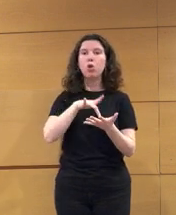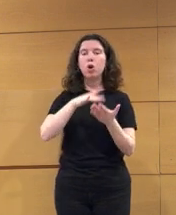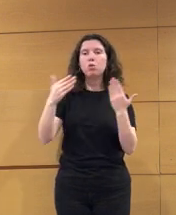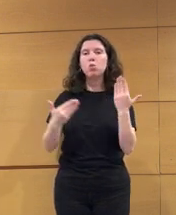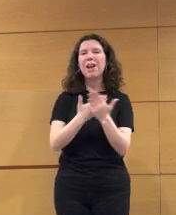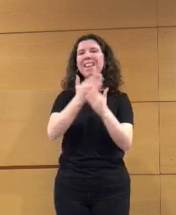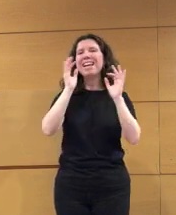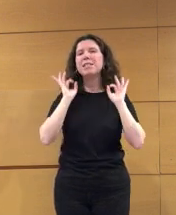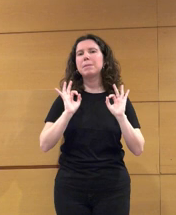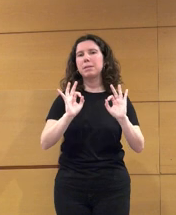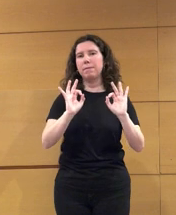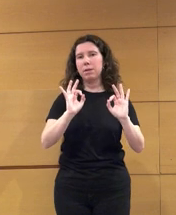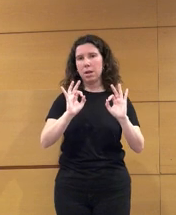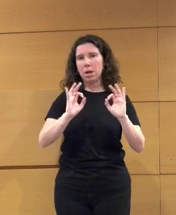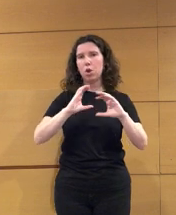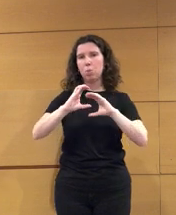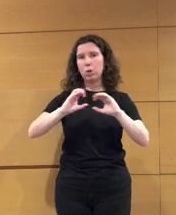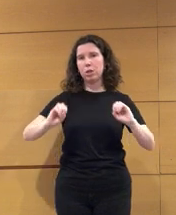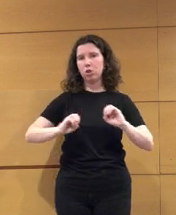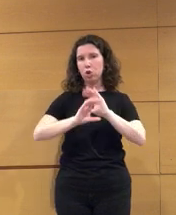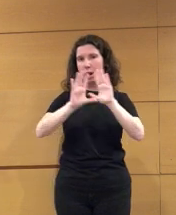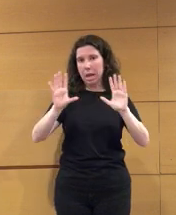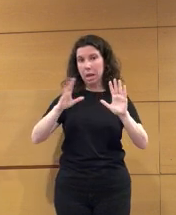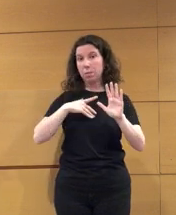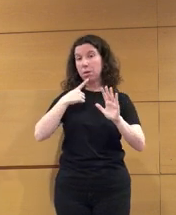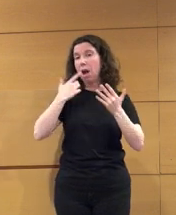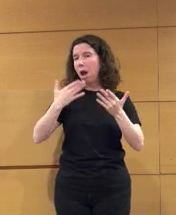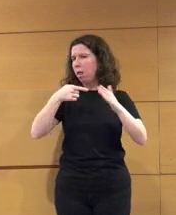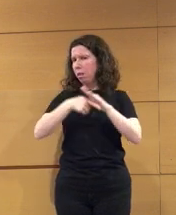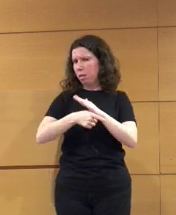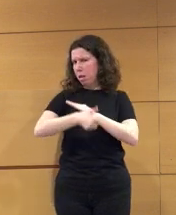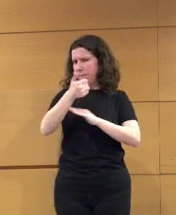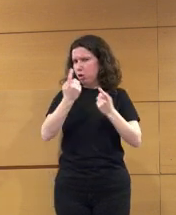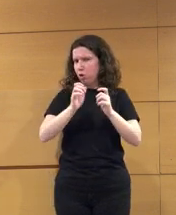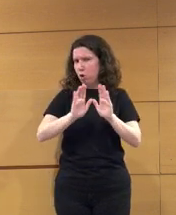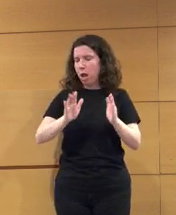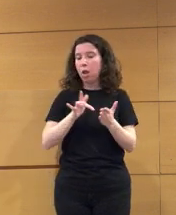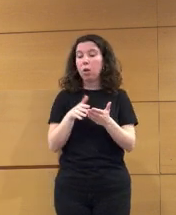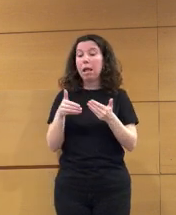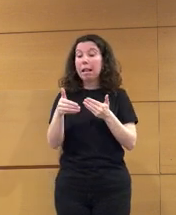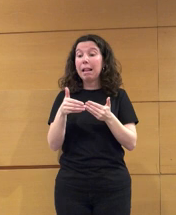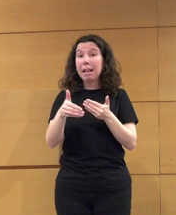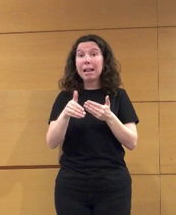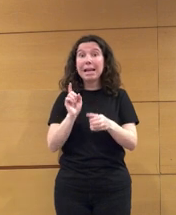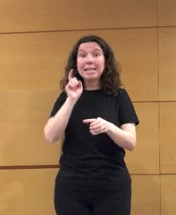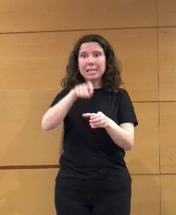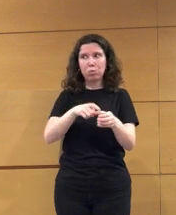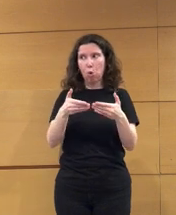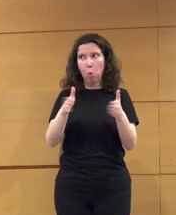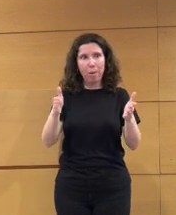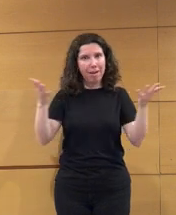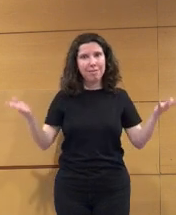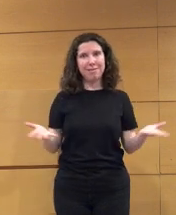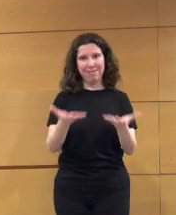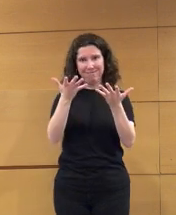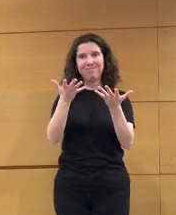comunicació clara. Per tant, no entro ara en més detall, però sí que la inscripció estarà oberta dintre de poc i us encoratjo també a que us